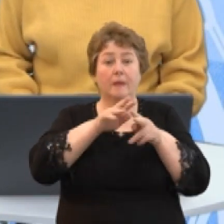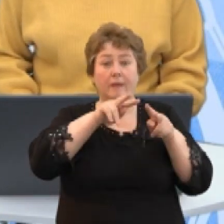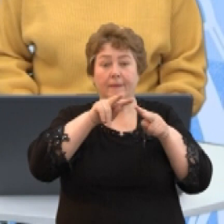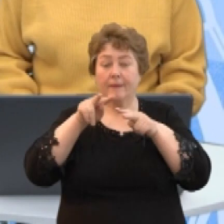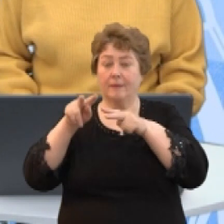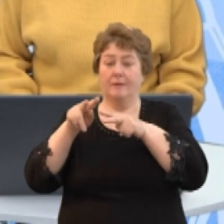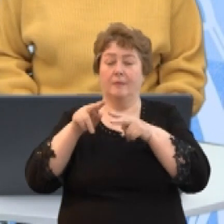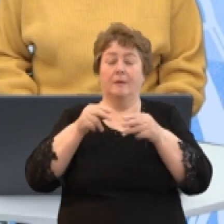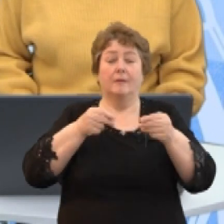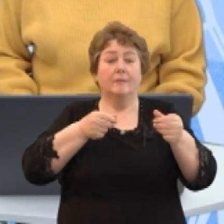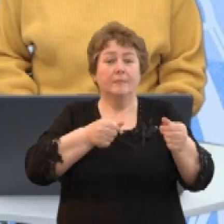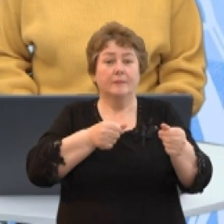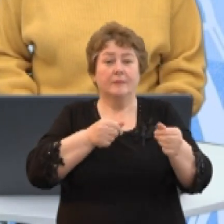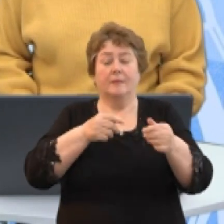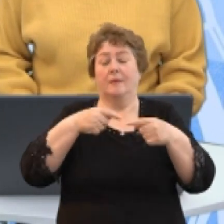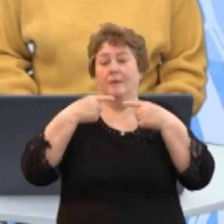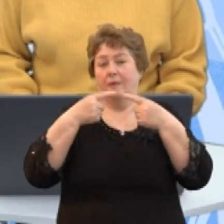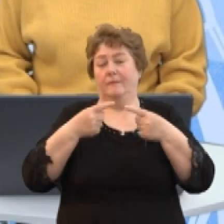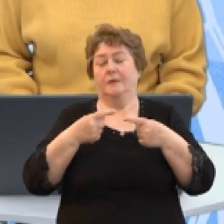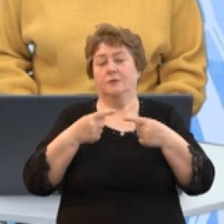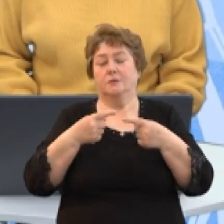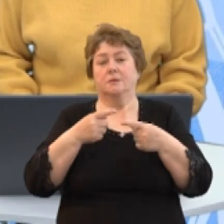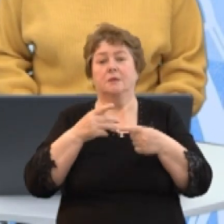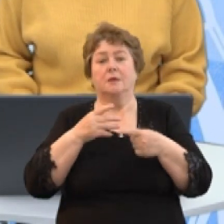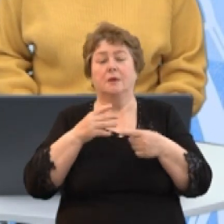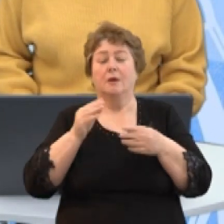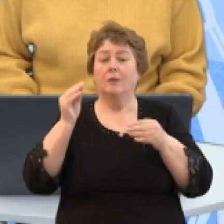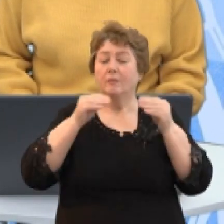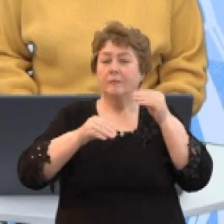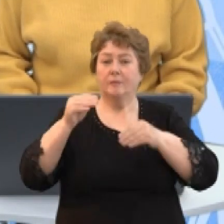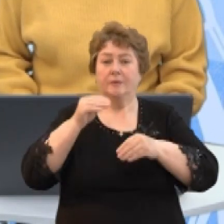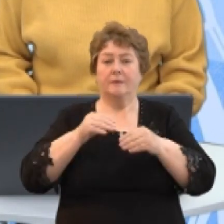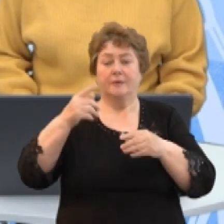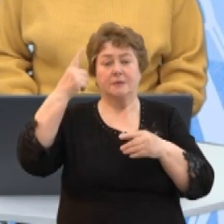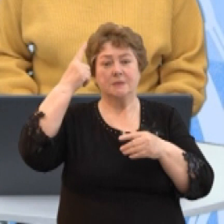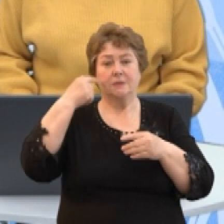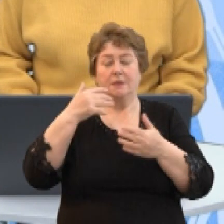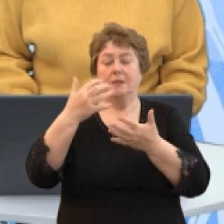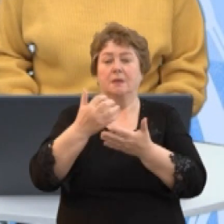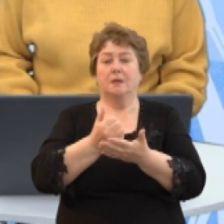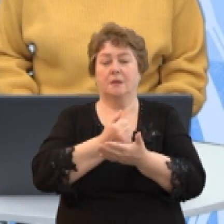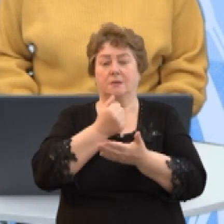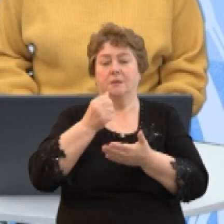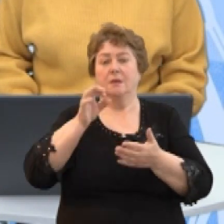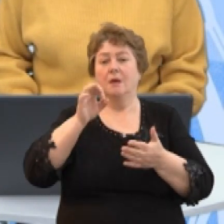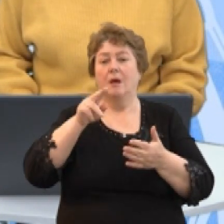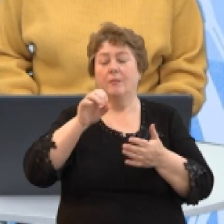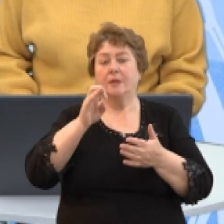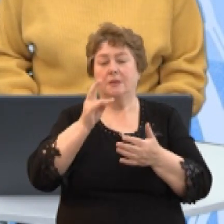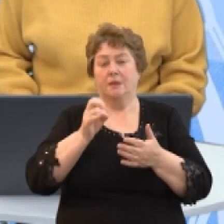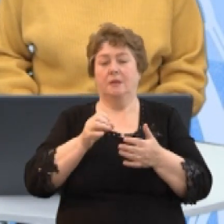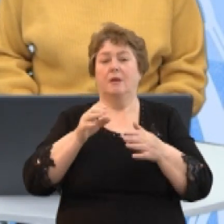над ролью определения в речи будем формировать умение находить определение в